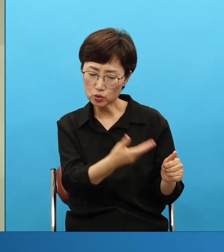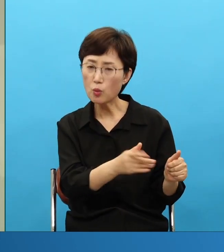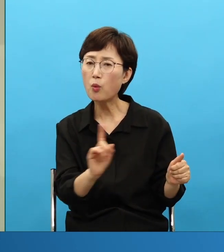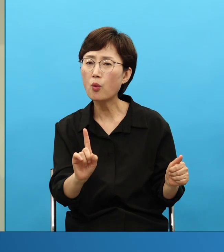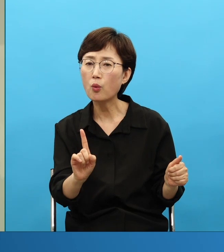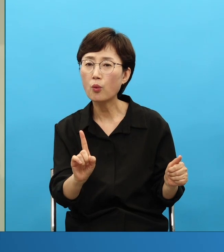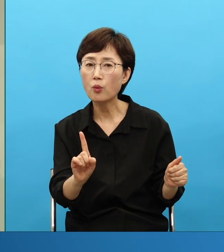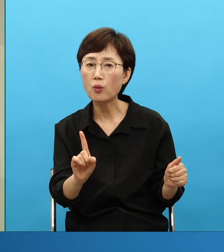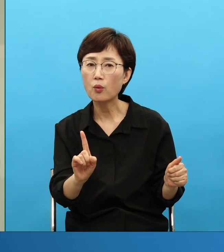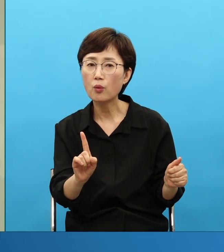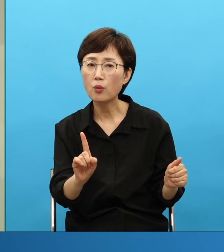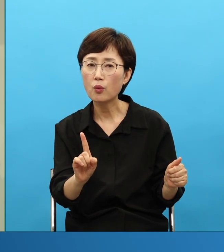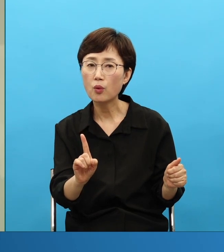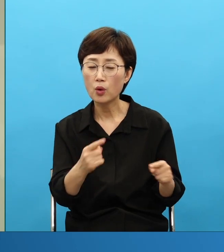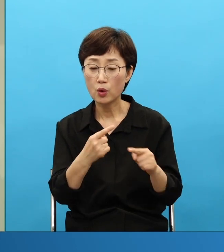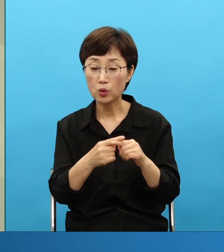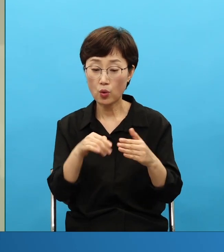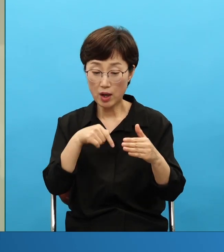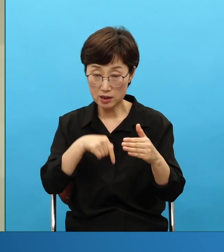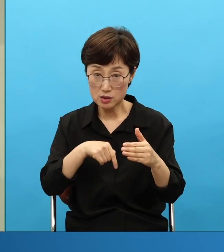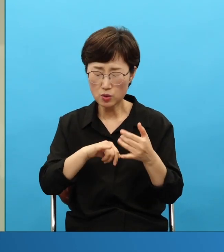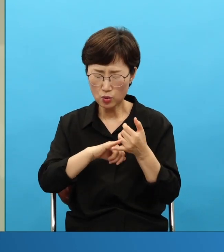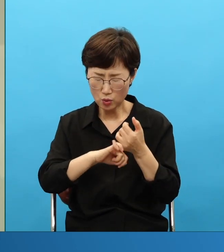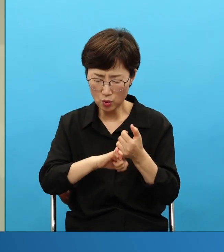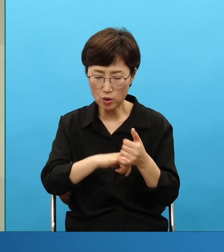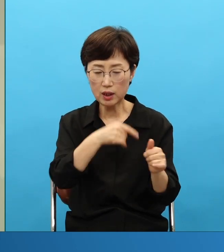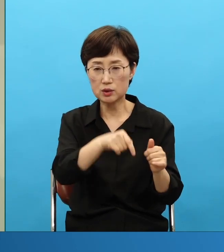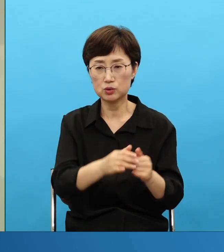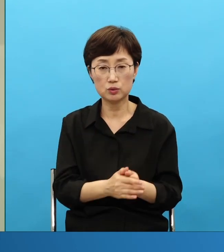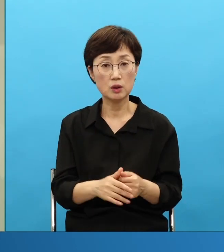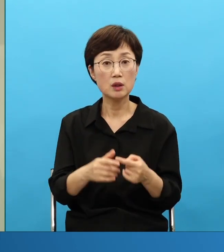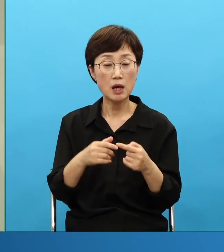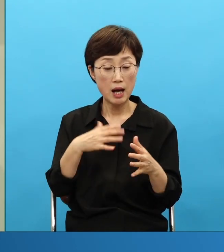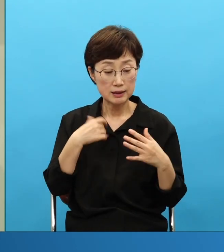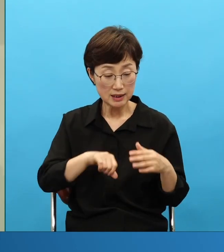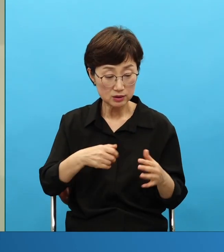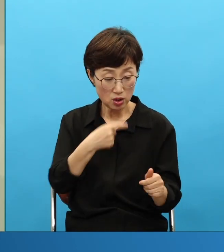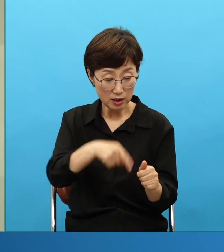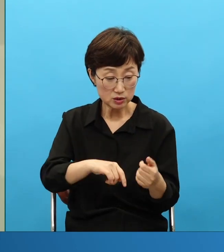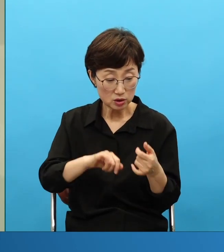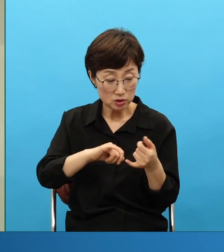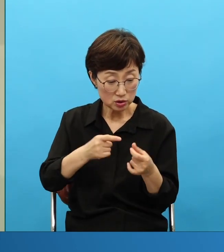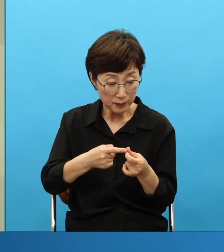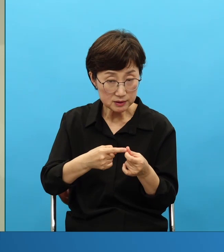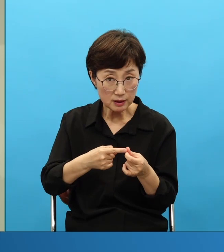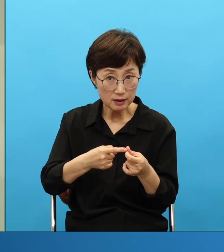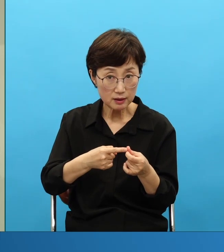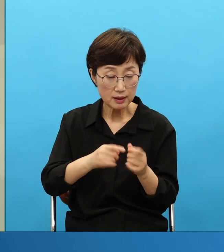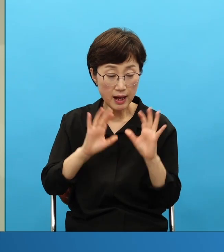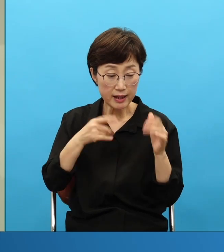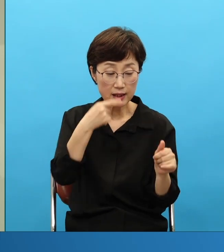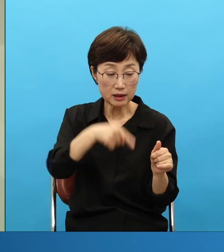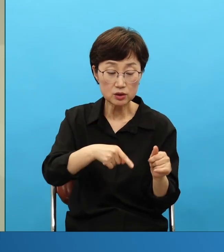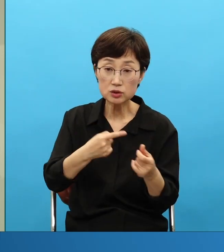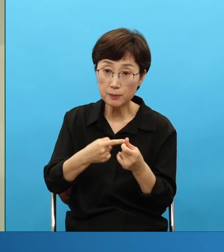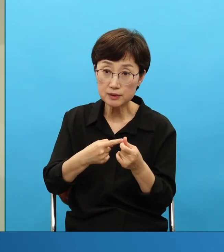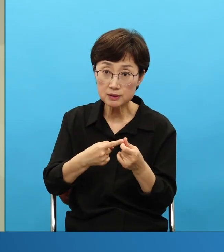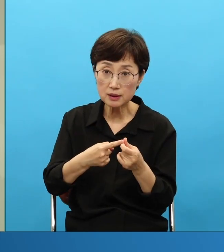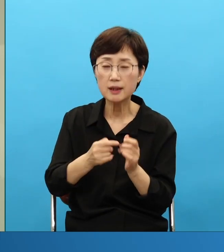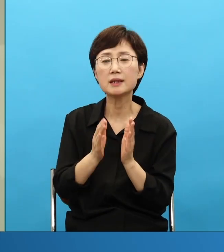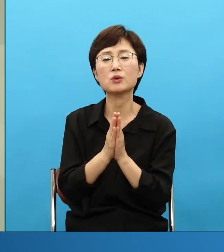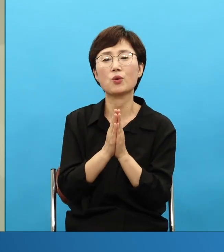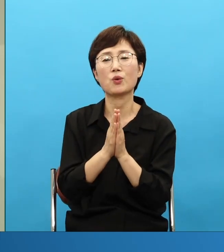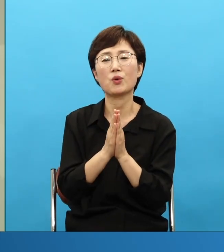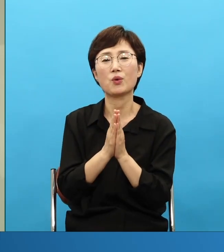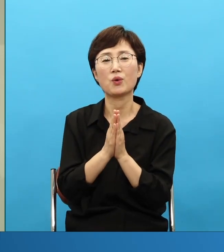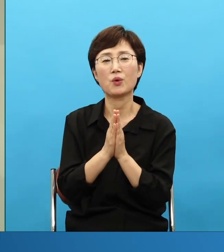children? 교회에서 꼭 해야 됩니다. You must do this in the 기도가 church. 뭔지 가르치면 어릴 때 빨리 달란트가 발견됩니다. If you teach them what prayer